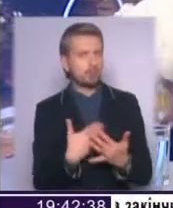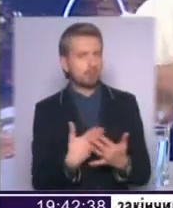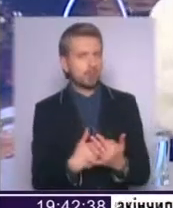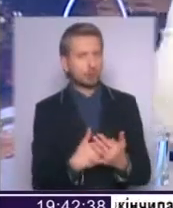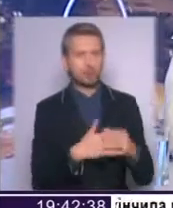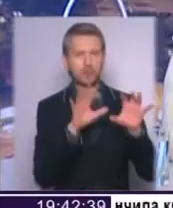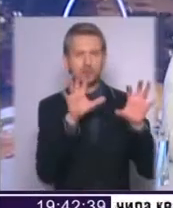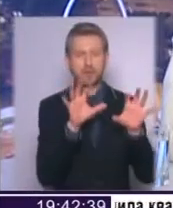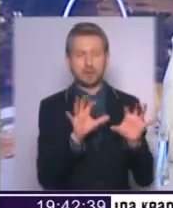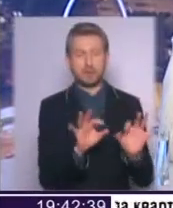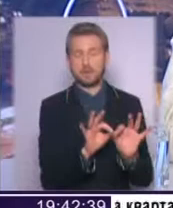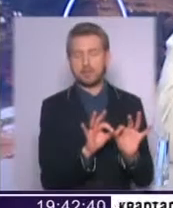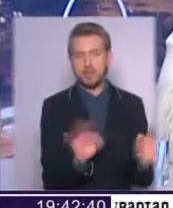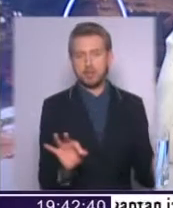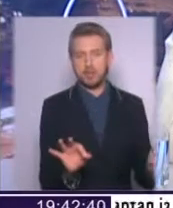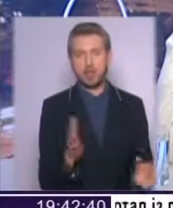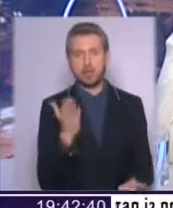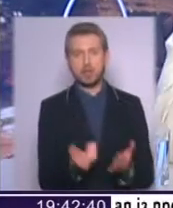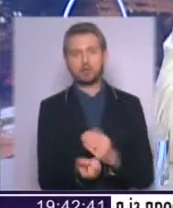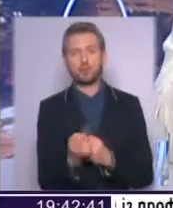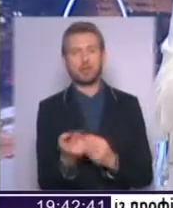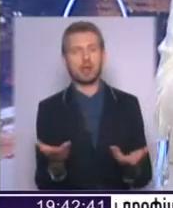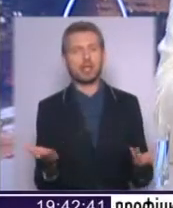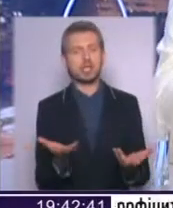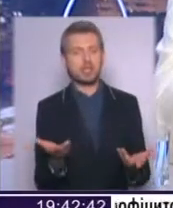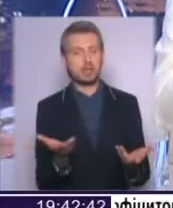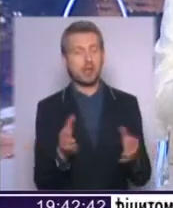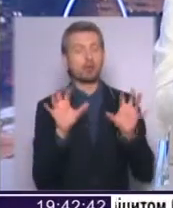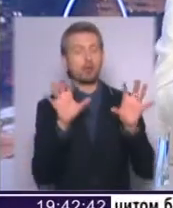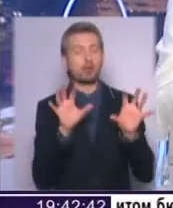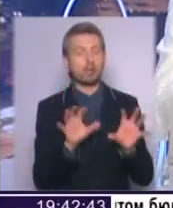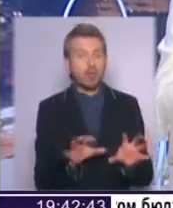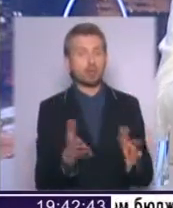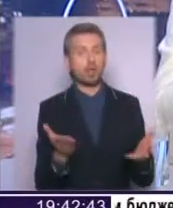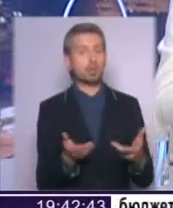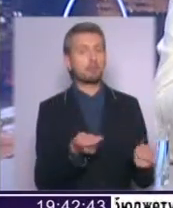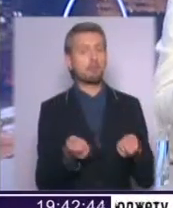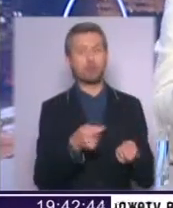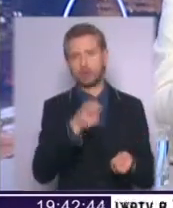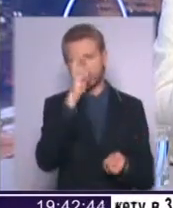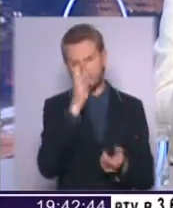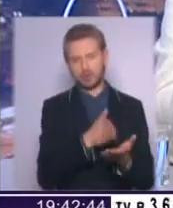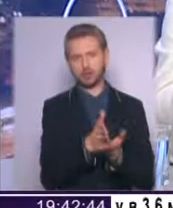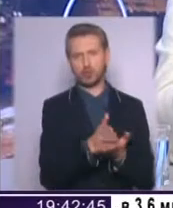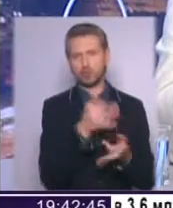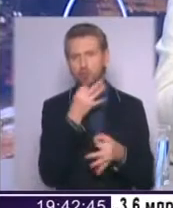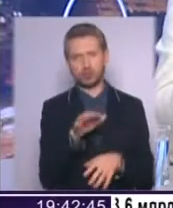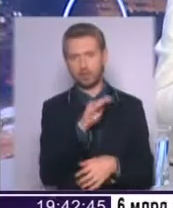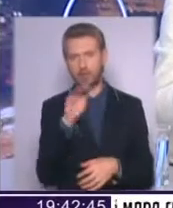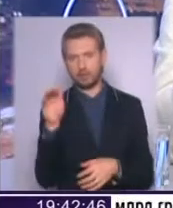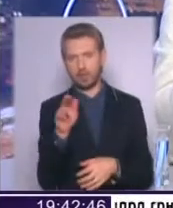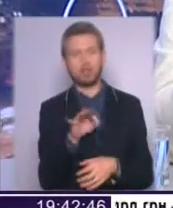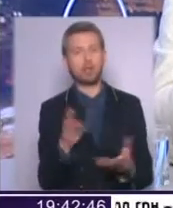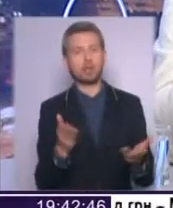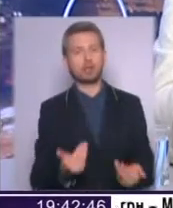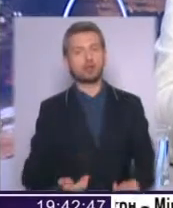теж позбавлено ризиків. Але якщо виникає якесь законодавство, яким керується державний чиновник будь-якого рівня, по яких живе,